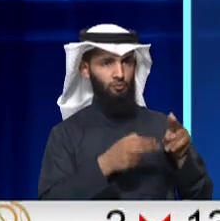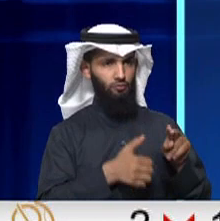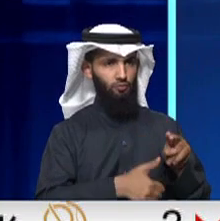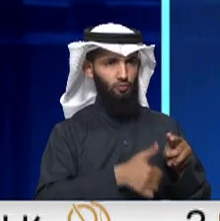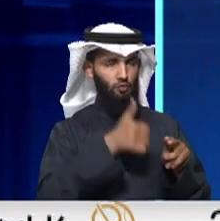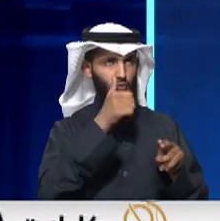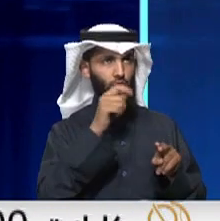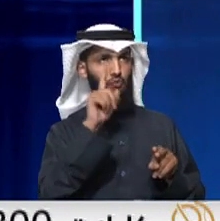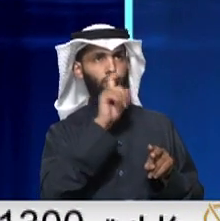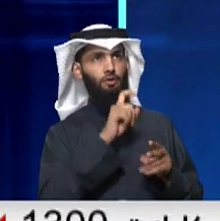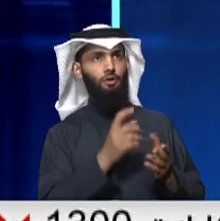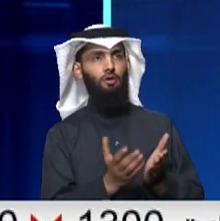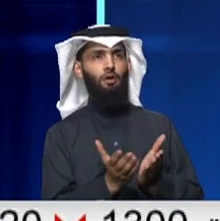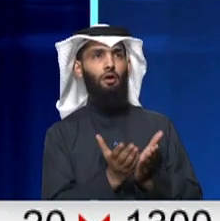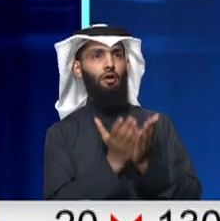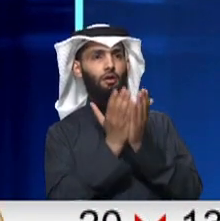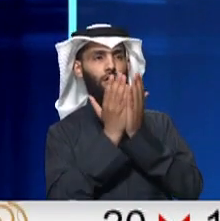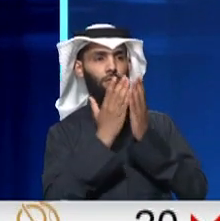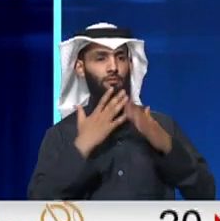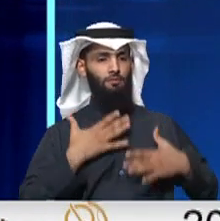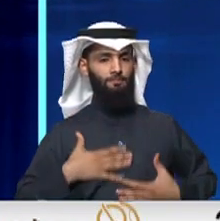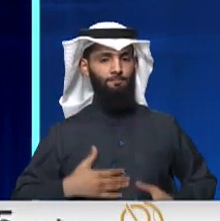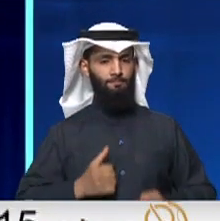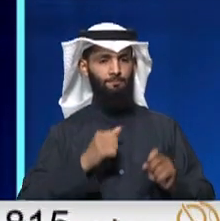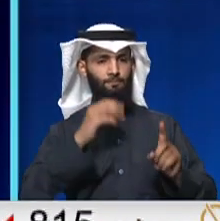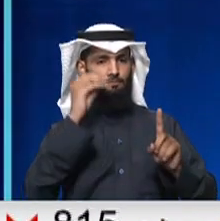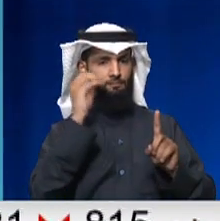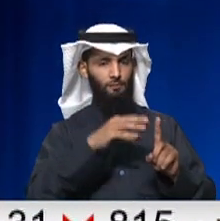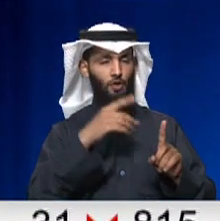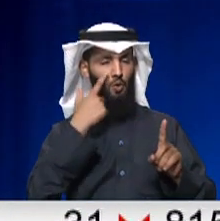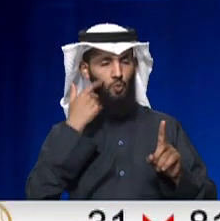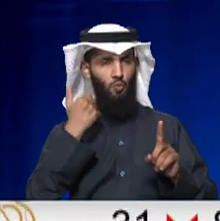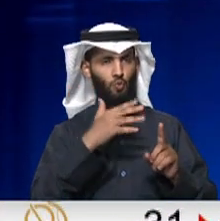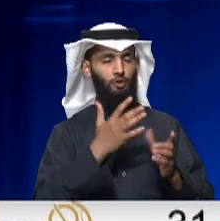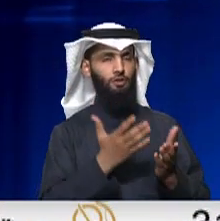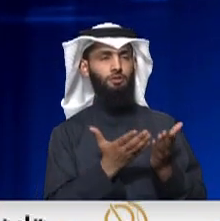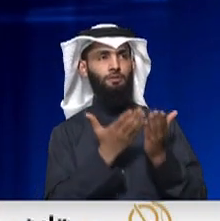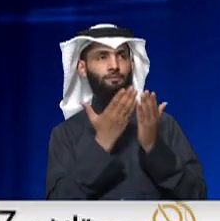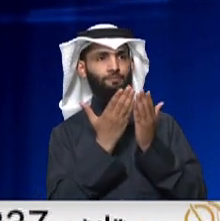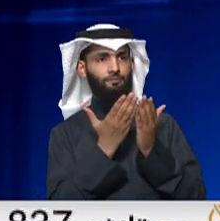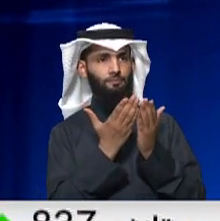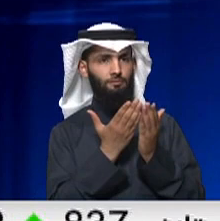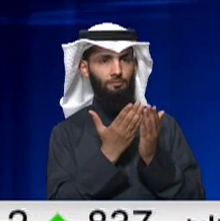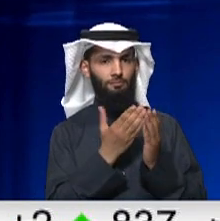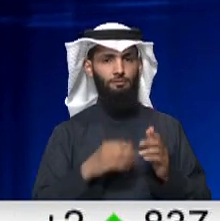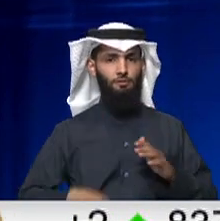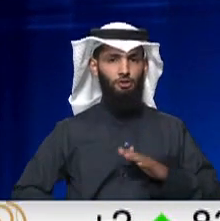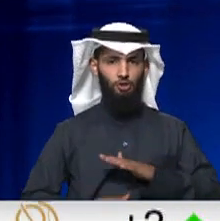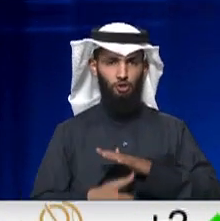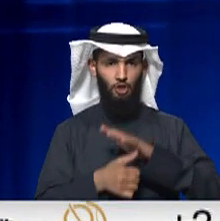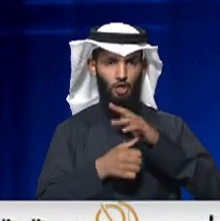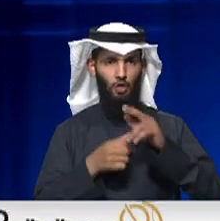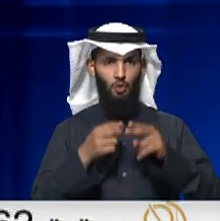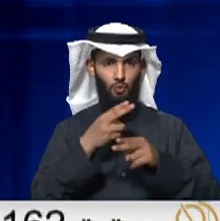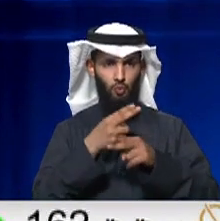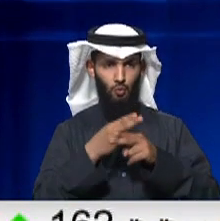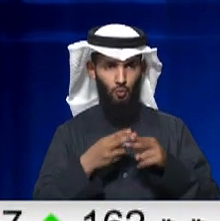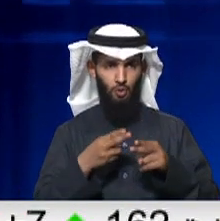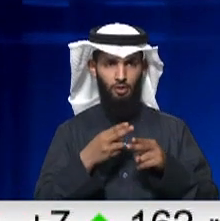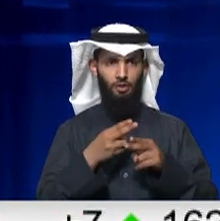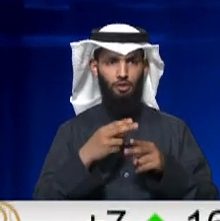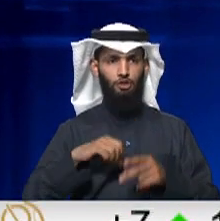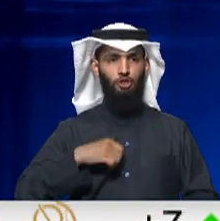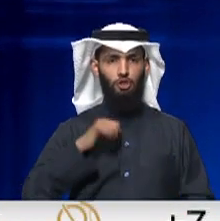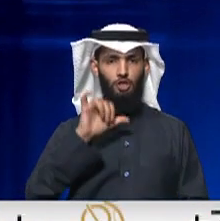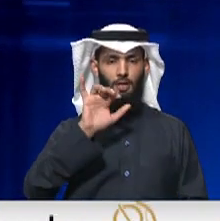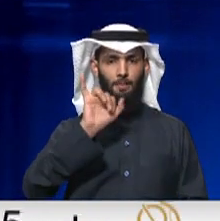وراجيا لسموه رعاه الله موفور الصحة ودوام العافية. هذا وقد بعث حضرة صاحب السمو أمير البلاد